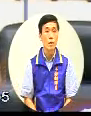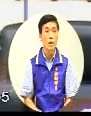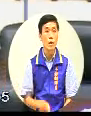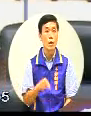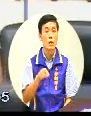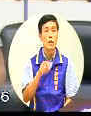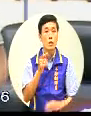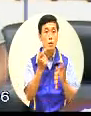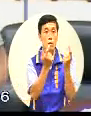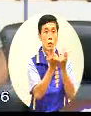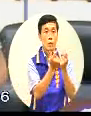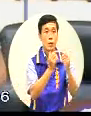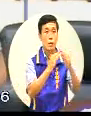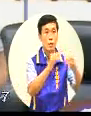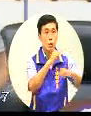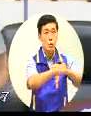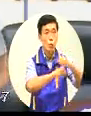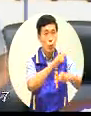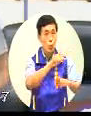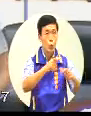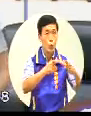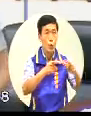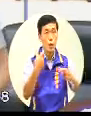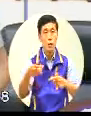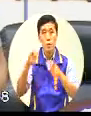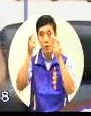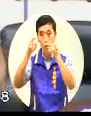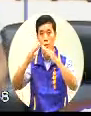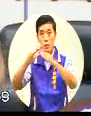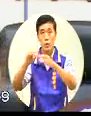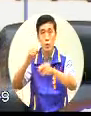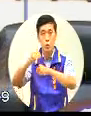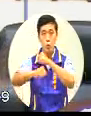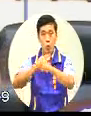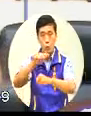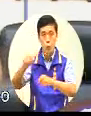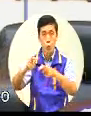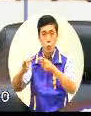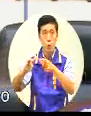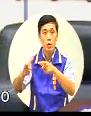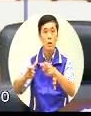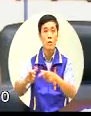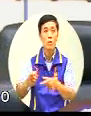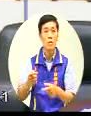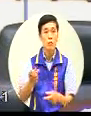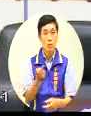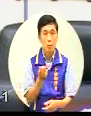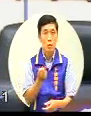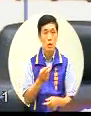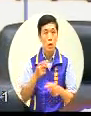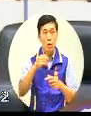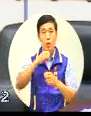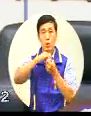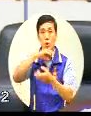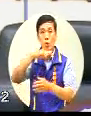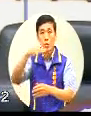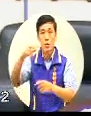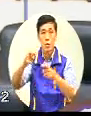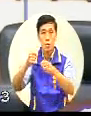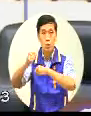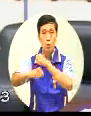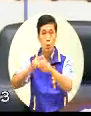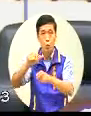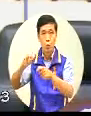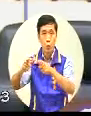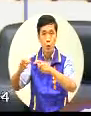这个我们台北市动物园哦，还有我们的寿山动物园哦。那其实我们寿山动物园其实有一点有